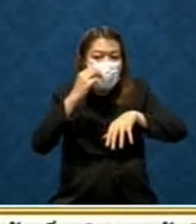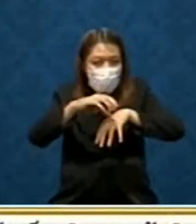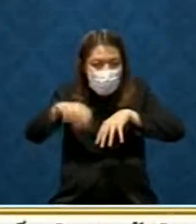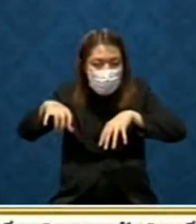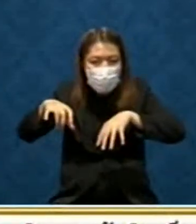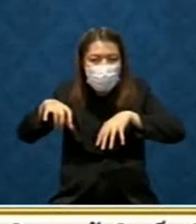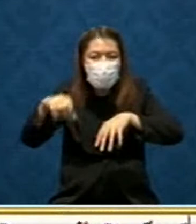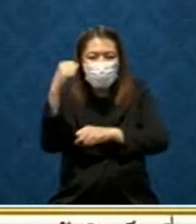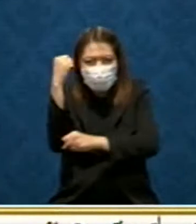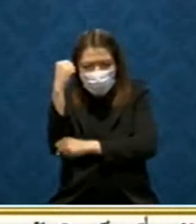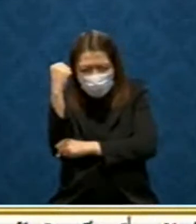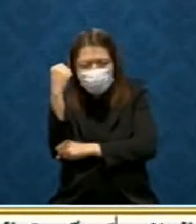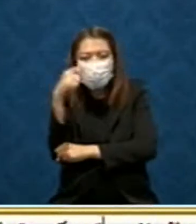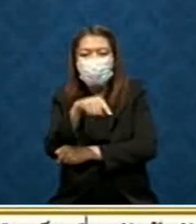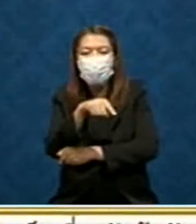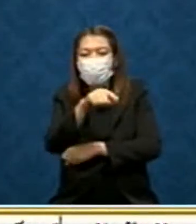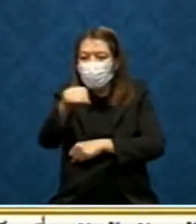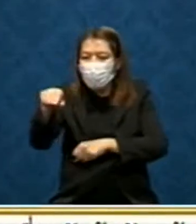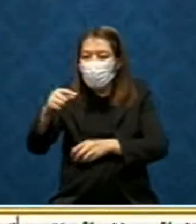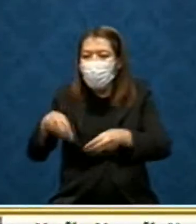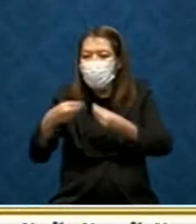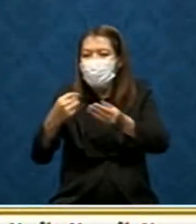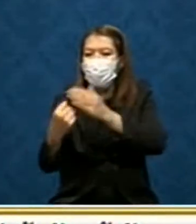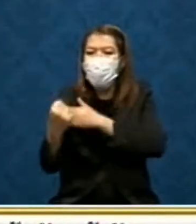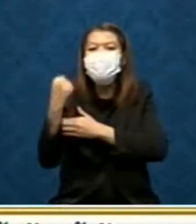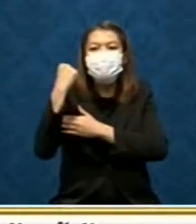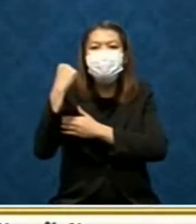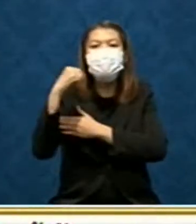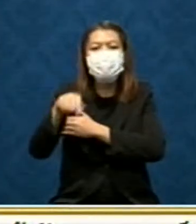คนยาก คนจน ไปสร้คามเข้มแ็งให้เขา